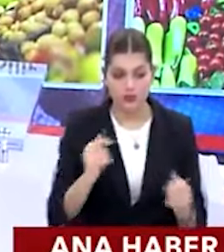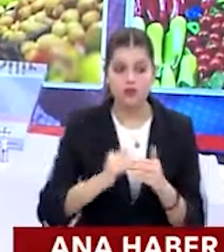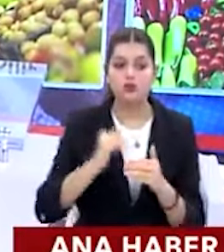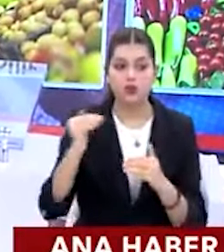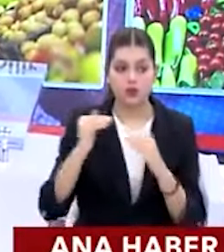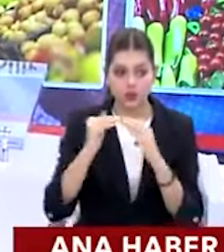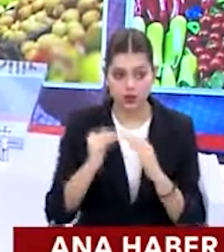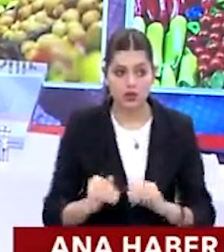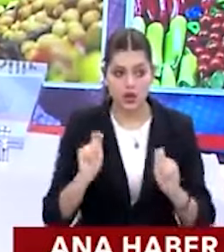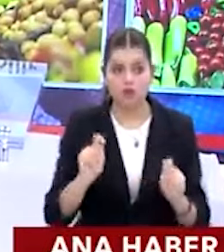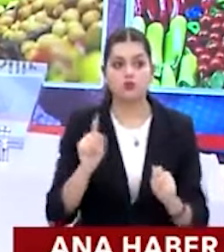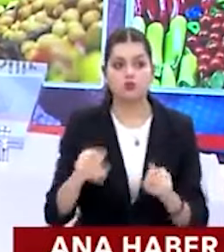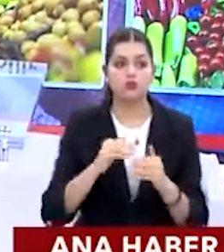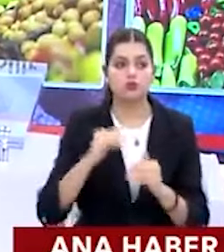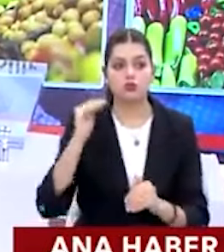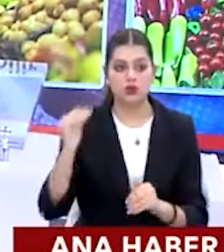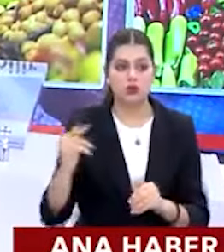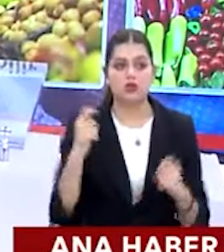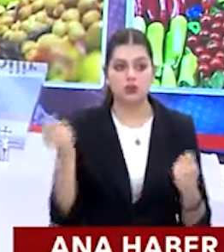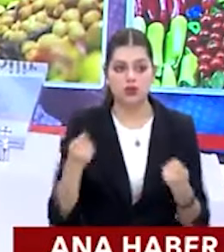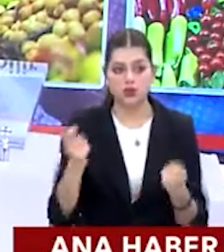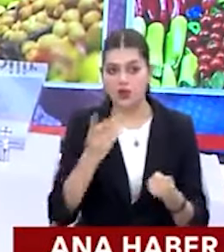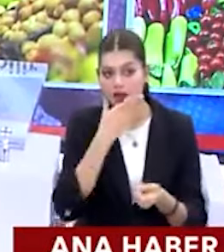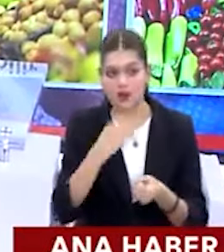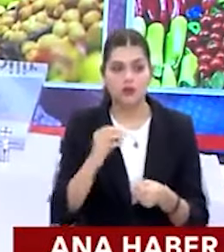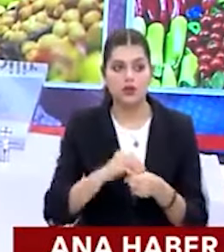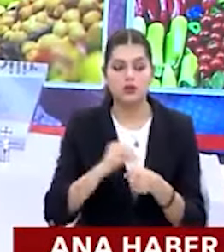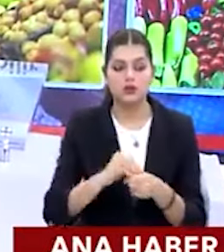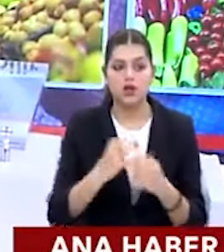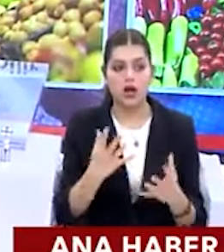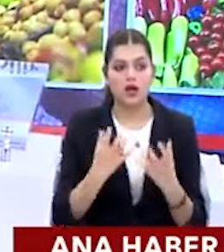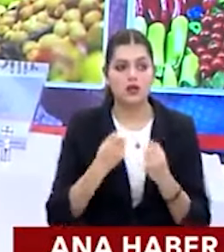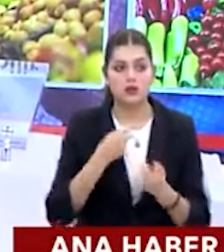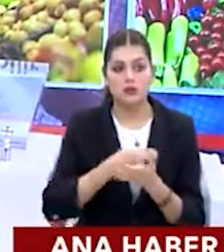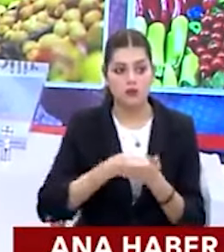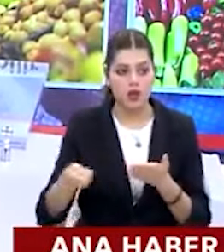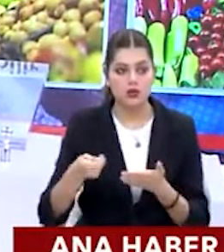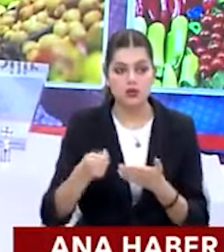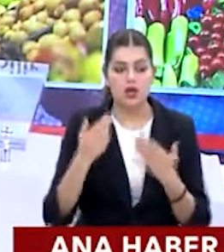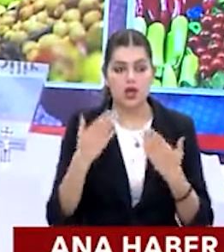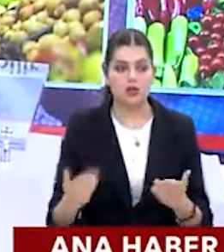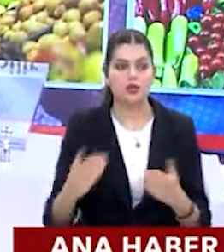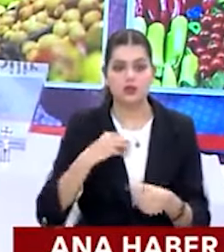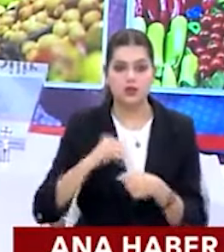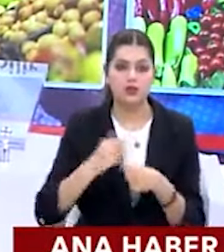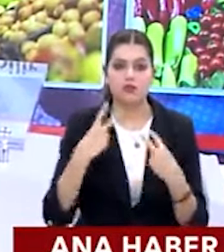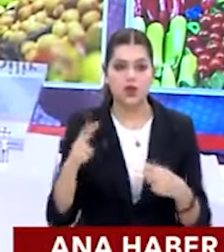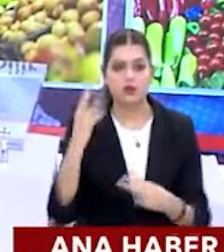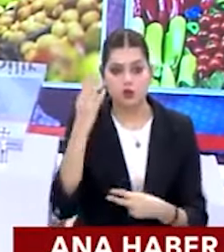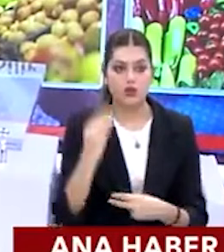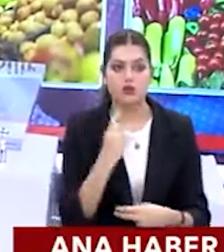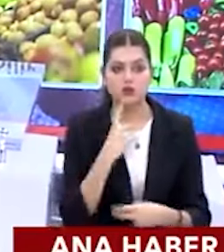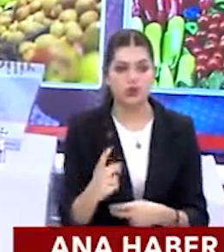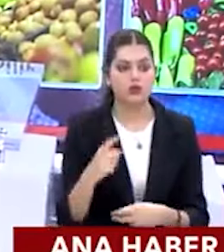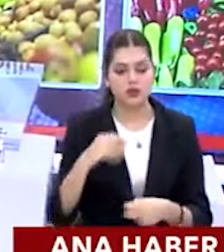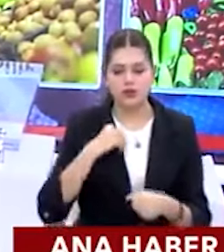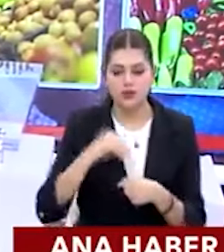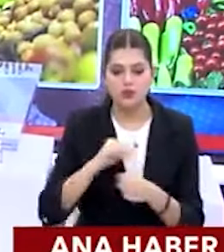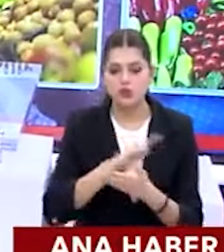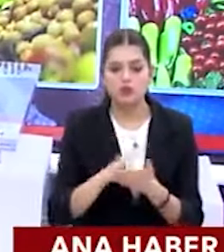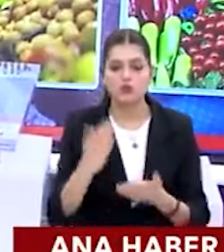sonra aşağı doğru çekilir. Ondan sonra çalışan emekçi aldığı maaşın ağırlığını hissetmeye başlar. Ama şu